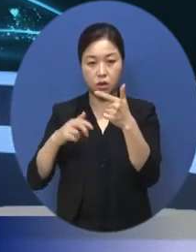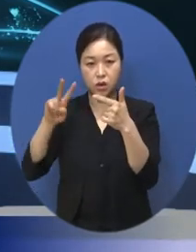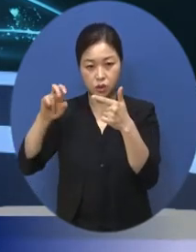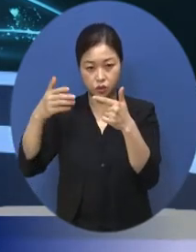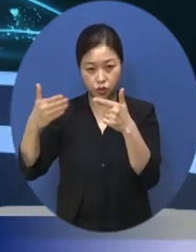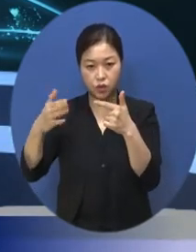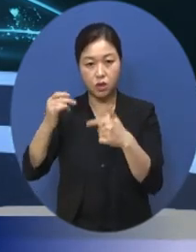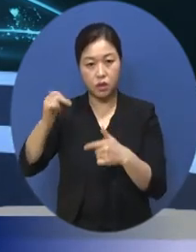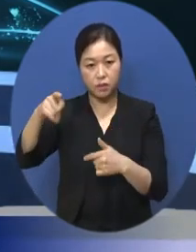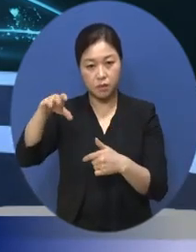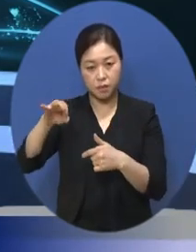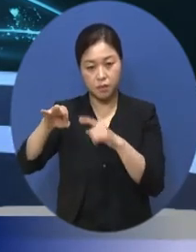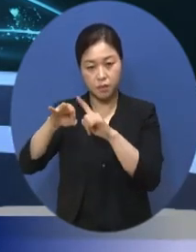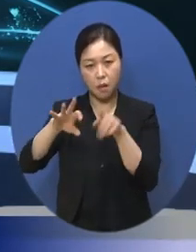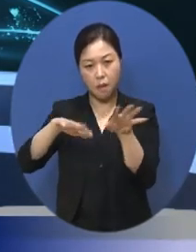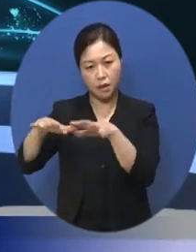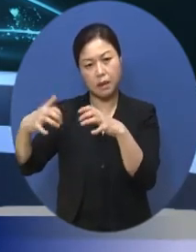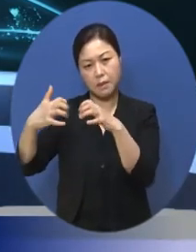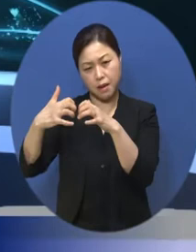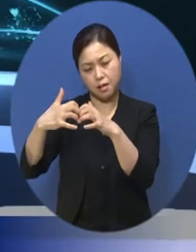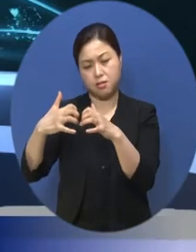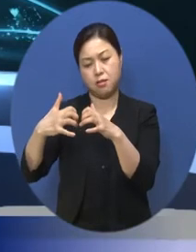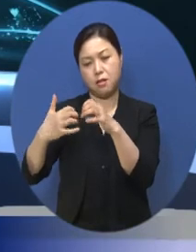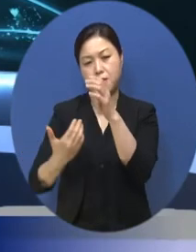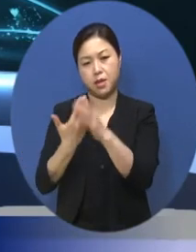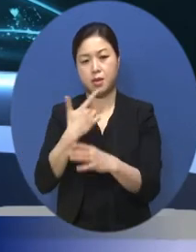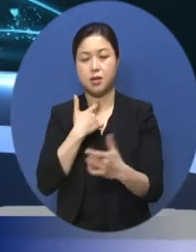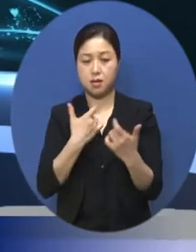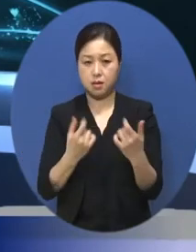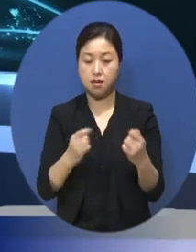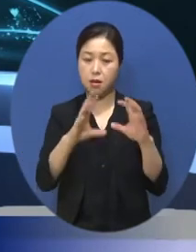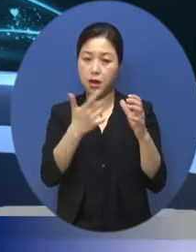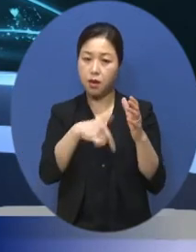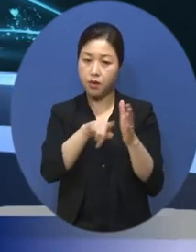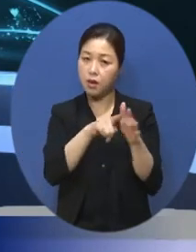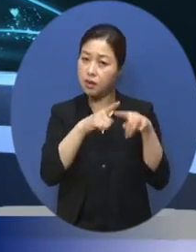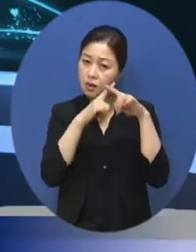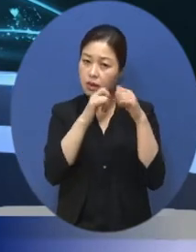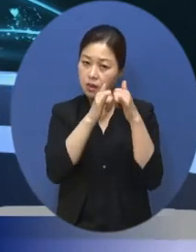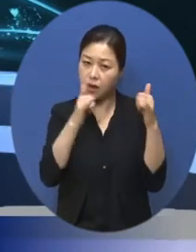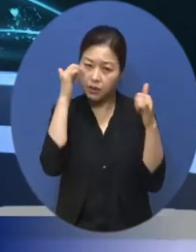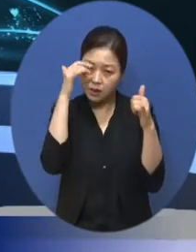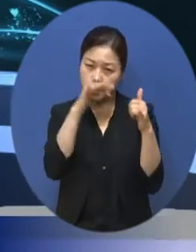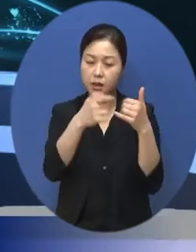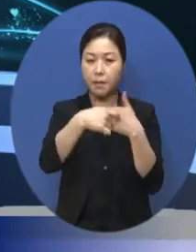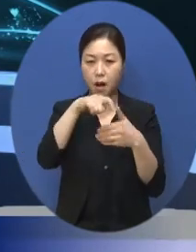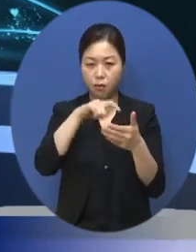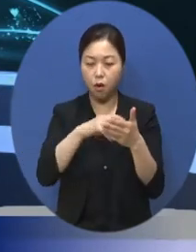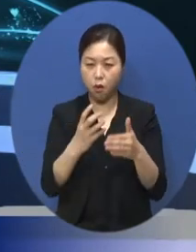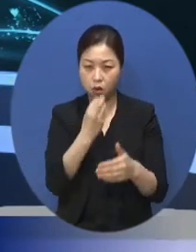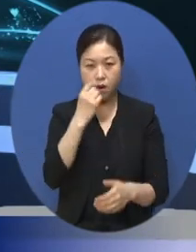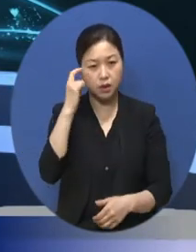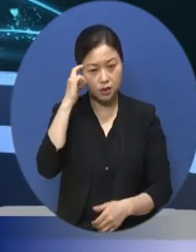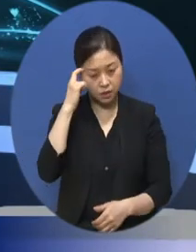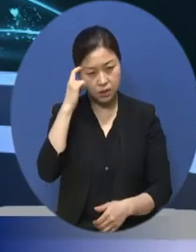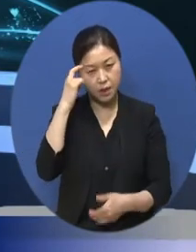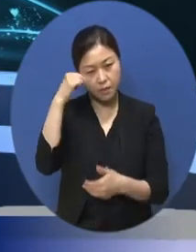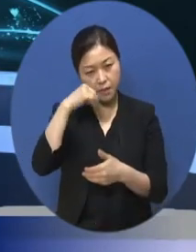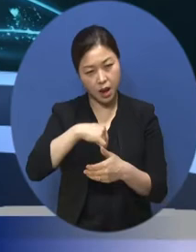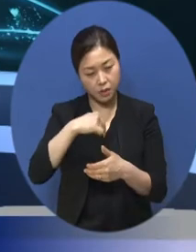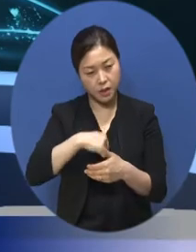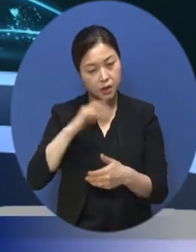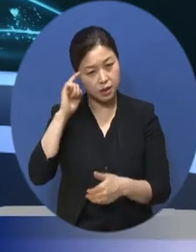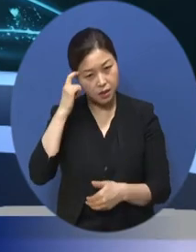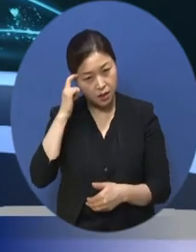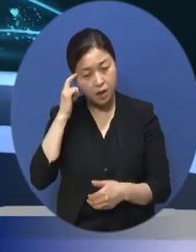데요 우리 나라를 위해 헌신한 국가 유공자 를 기리는 마음으로 그들의 숭고한 정신을 가슴 깊이 새기며